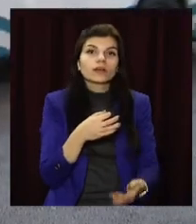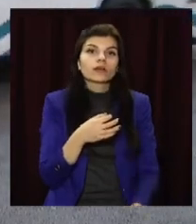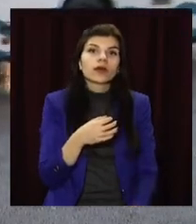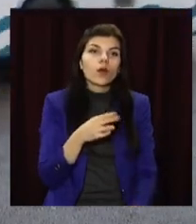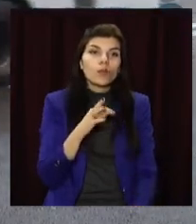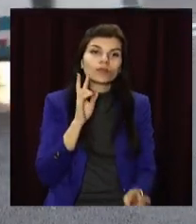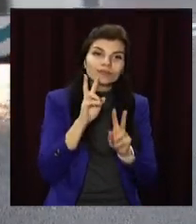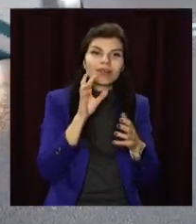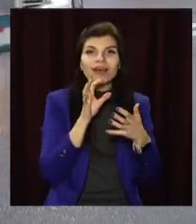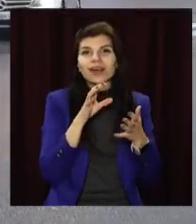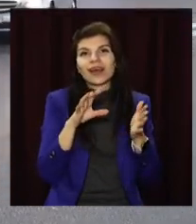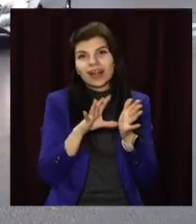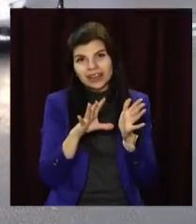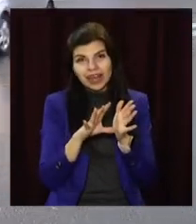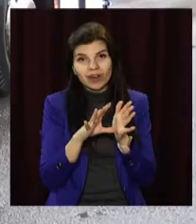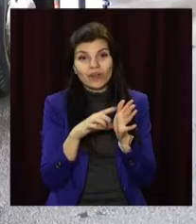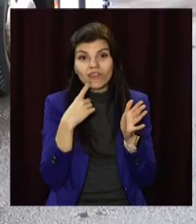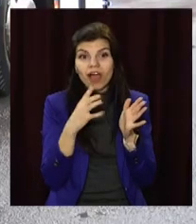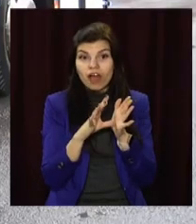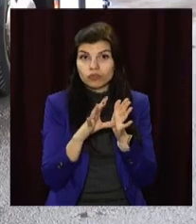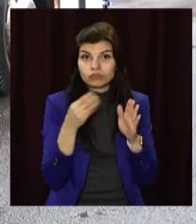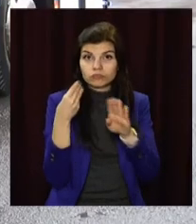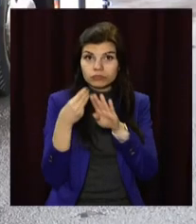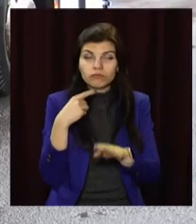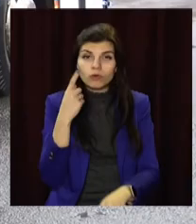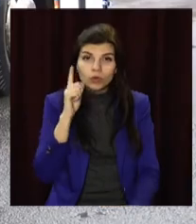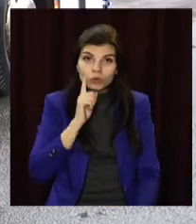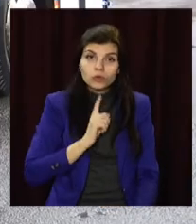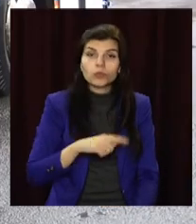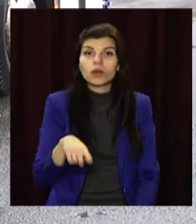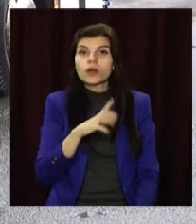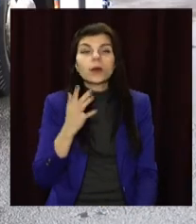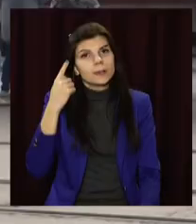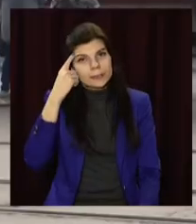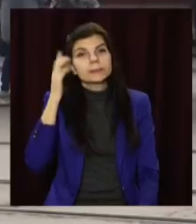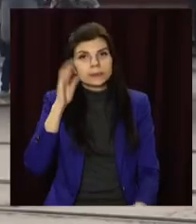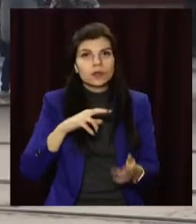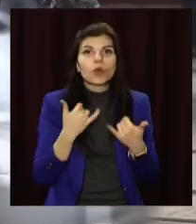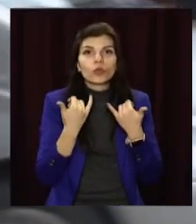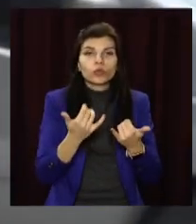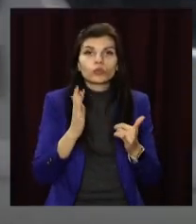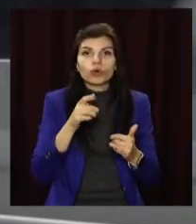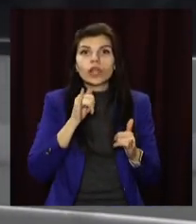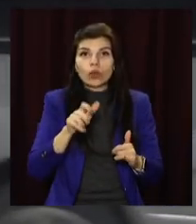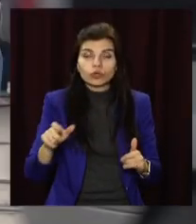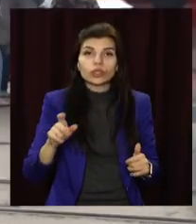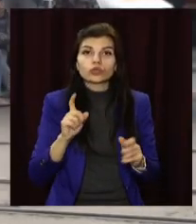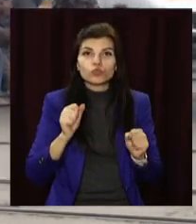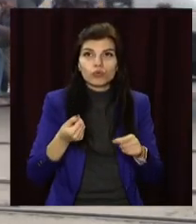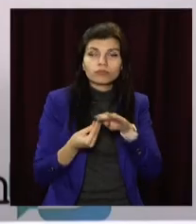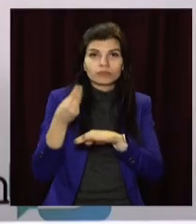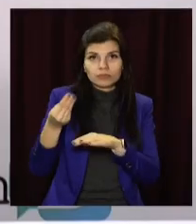Васючкова, популярність електронних квитків зростає. Відтак, транспортники намагатимуться пропонувати пасажирам більше варіантів оплати